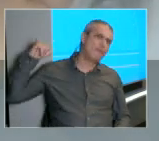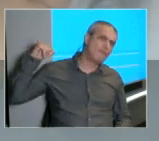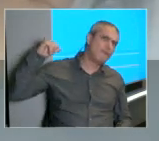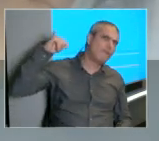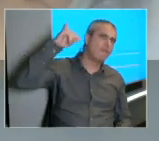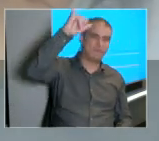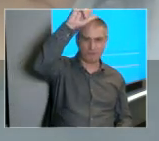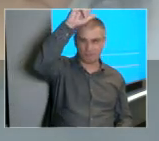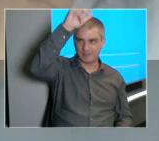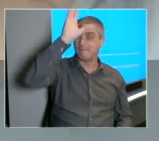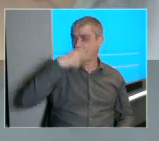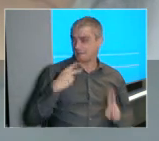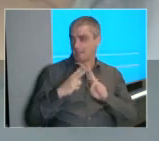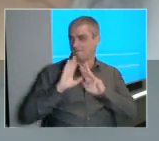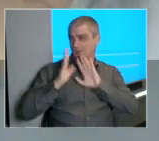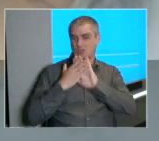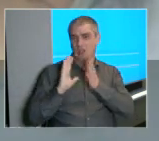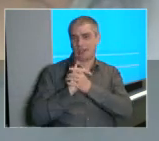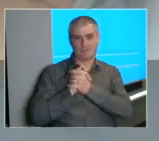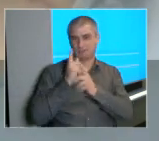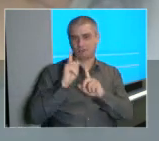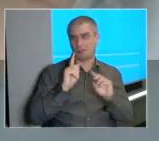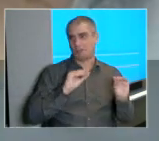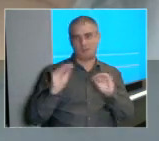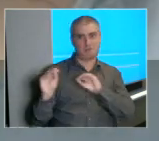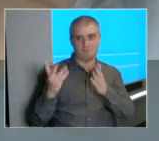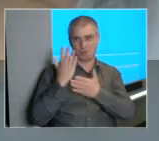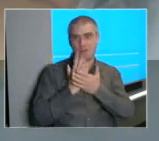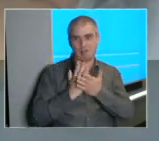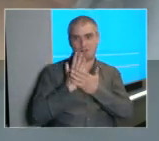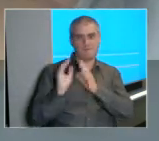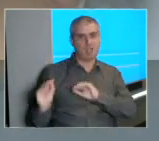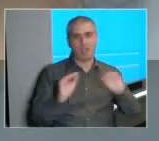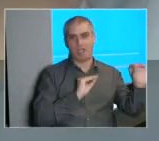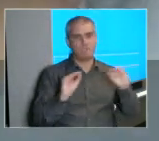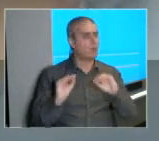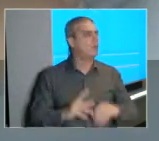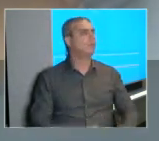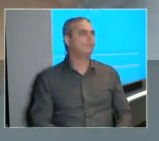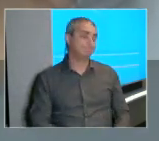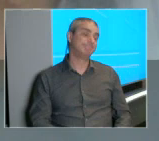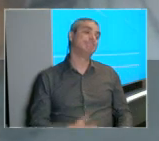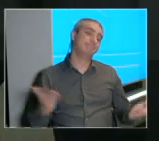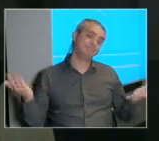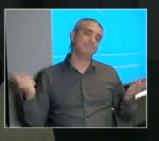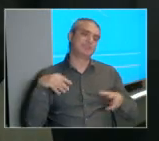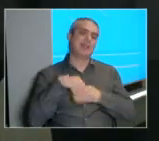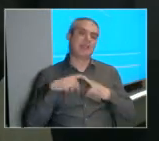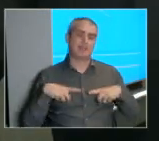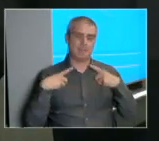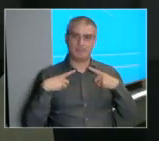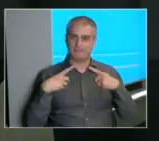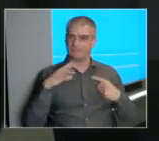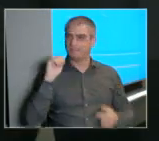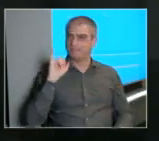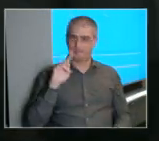ולא יודעת, לפגוש את כל החברים שלי ושלא יעברו, אבל חלק מהם עברו. כן, טוב, זה גם חלק מהחיים.